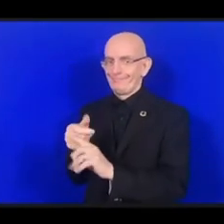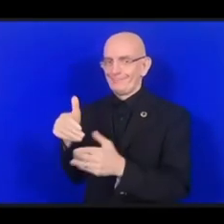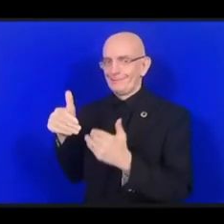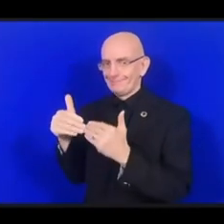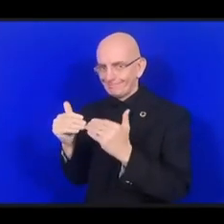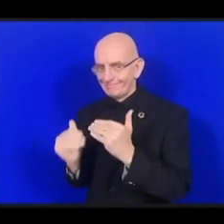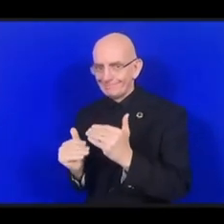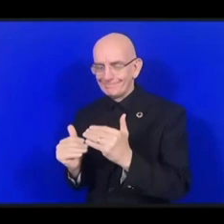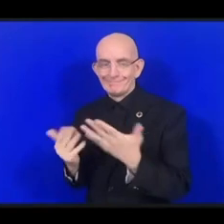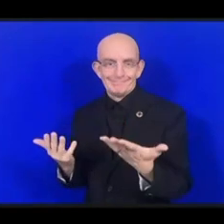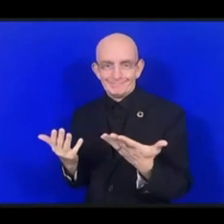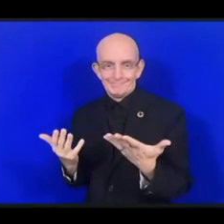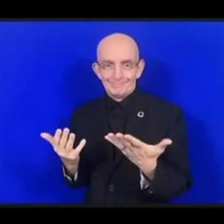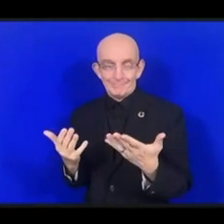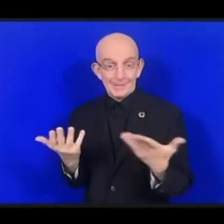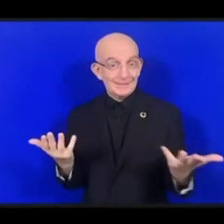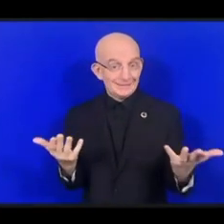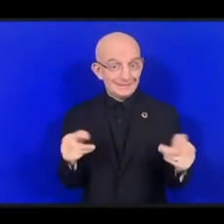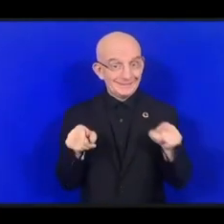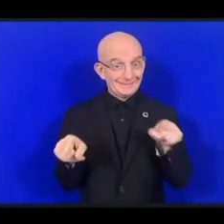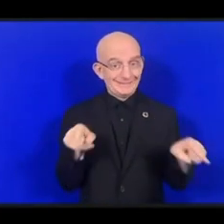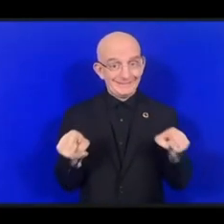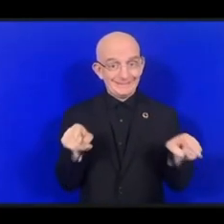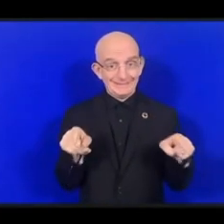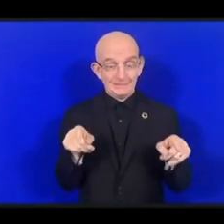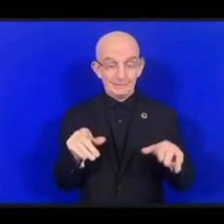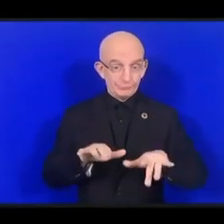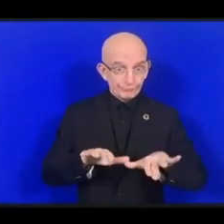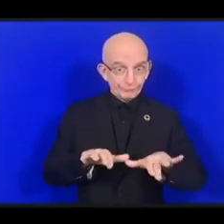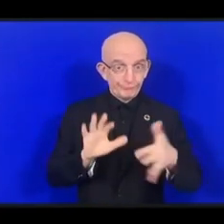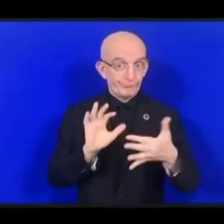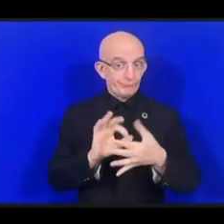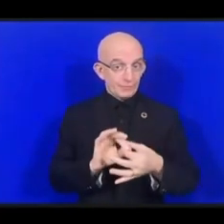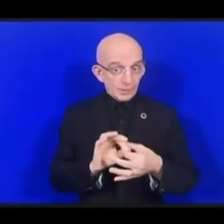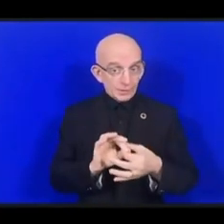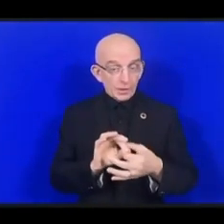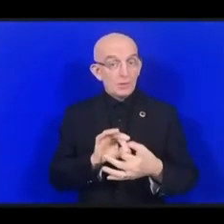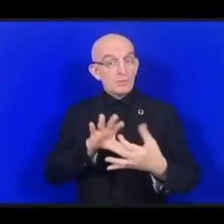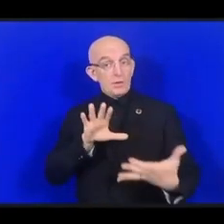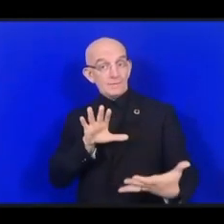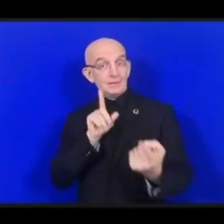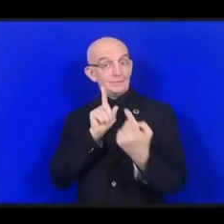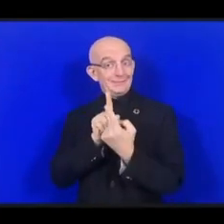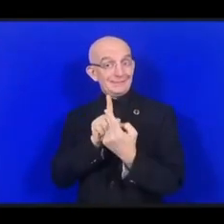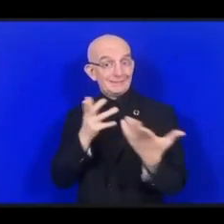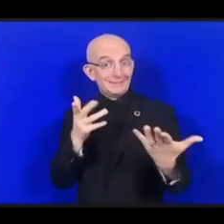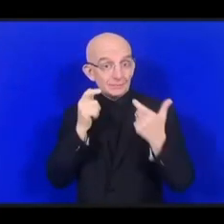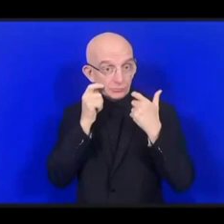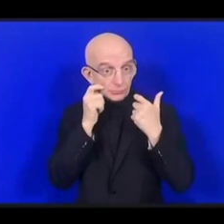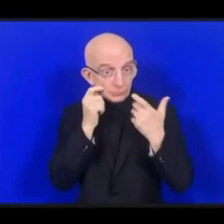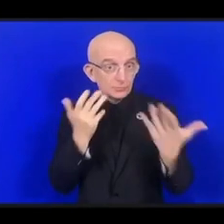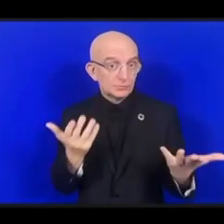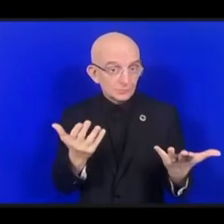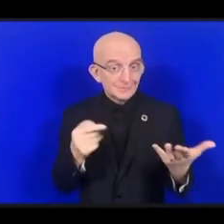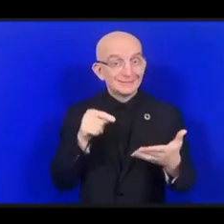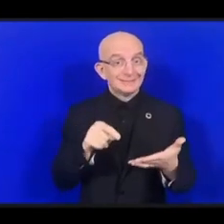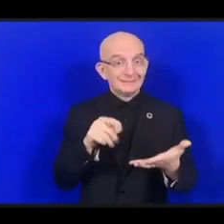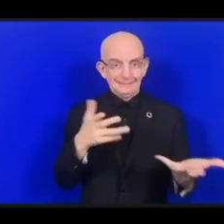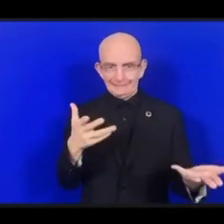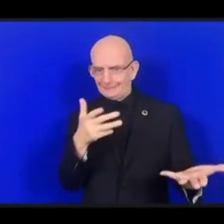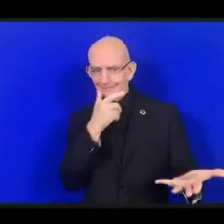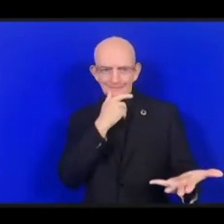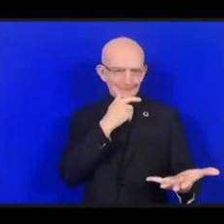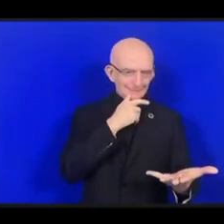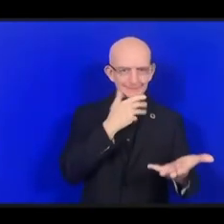الفعلي في نهايه المطاف فان القرار بشان كيفيه تحقيق توازن دقيق وعملي بشان استخدام التكنولوجيا